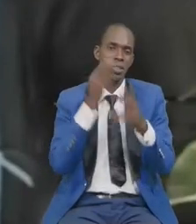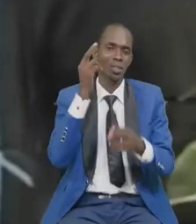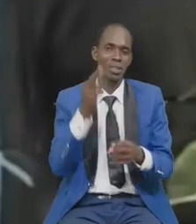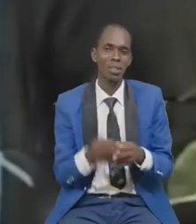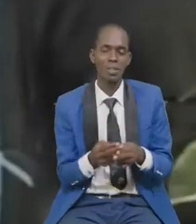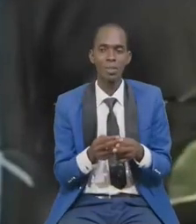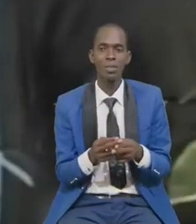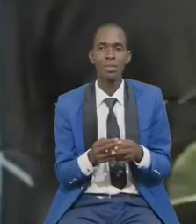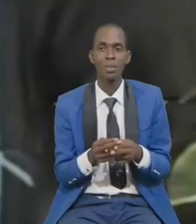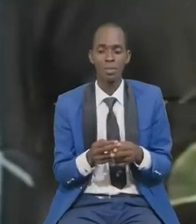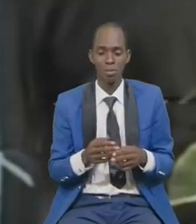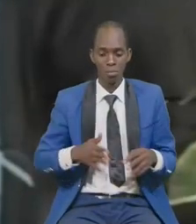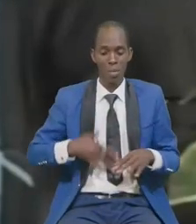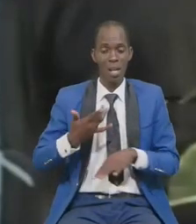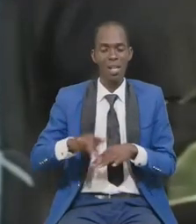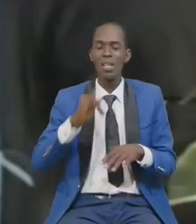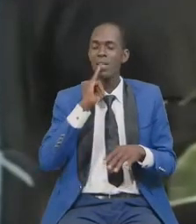La stérilité est ôtée.